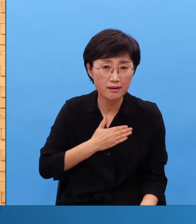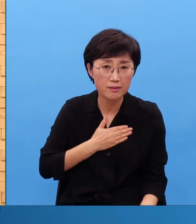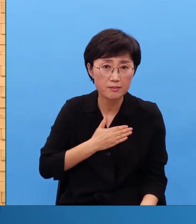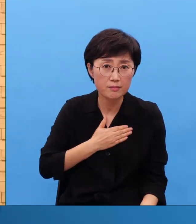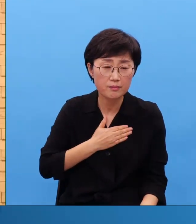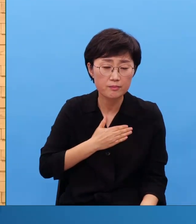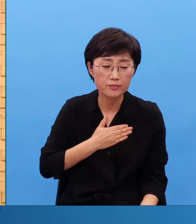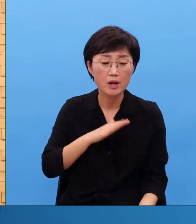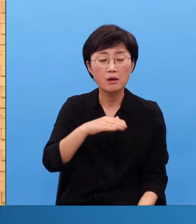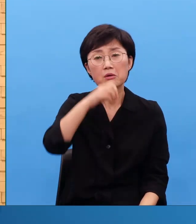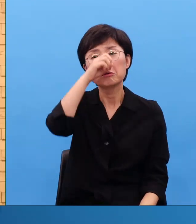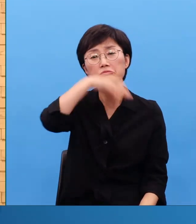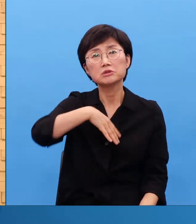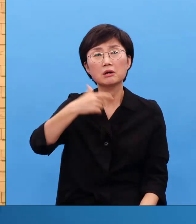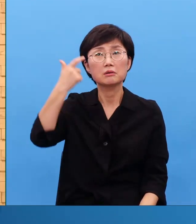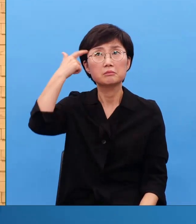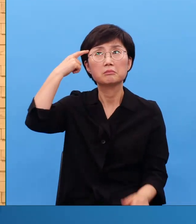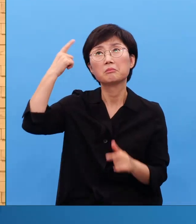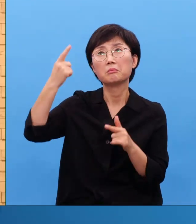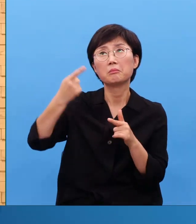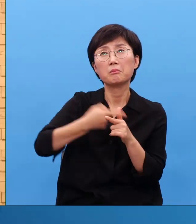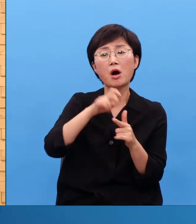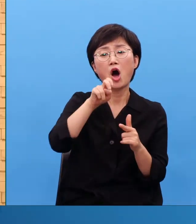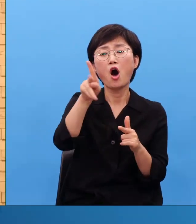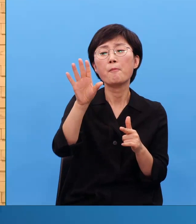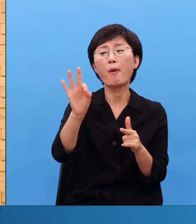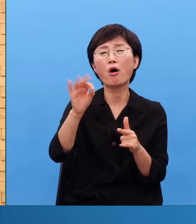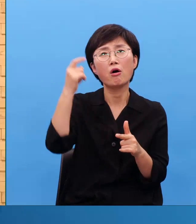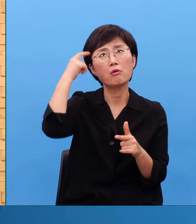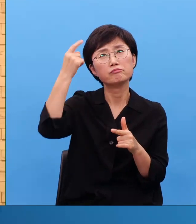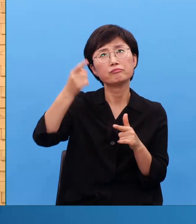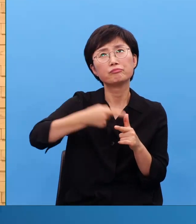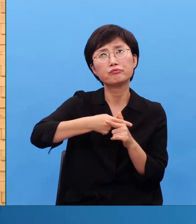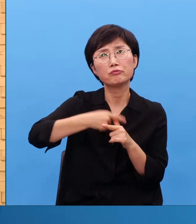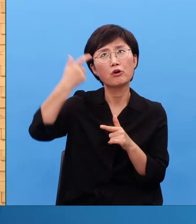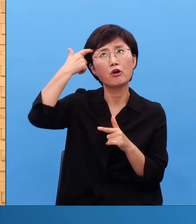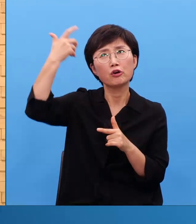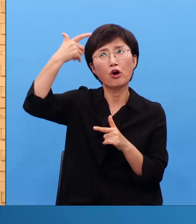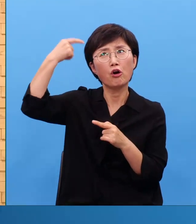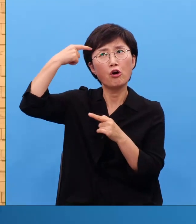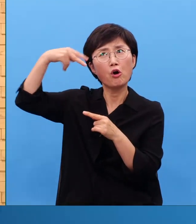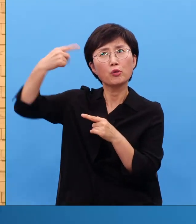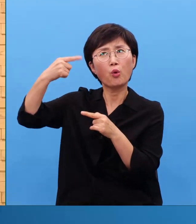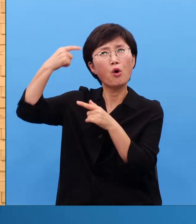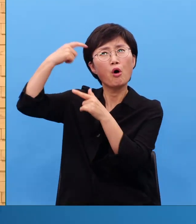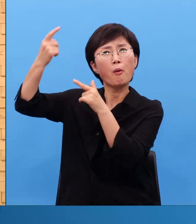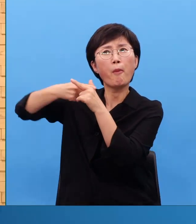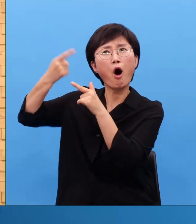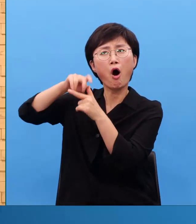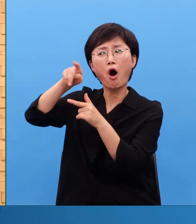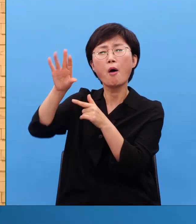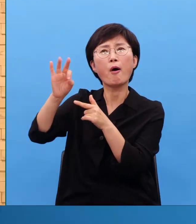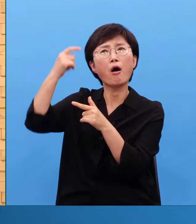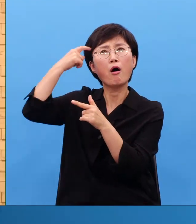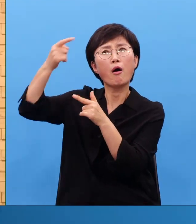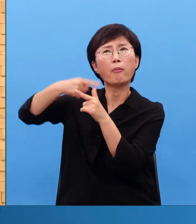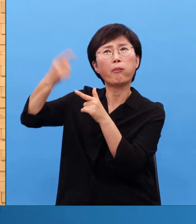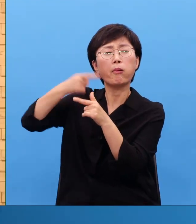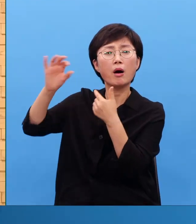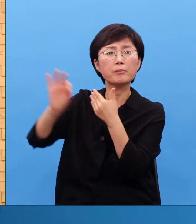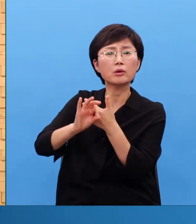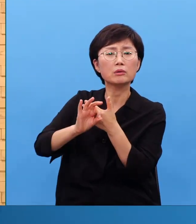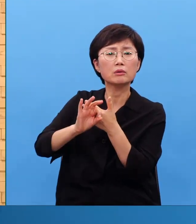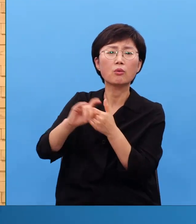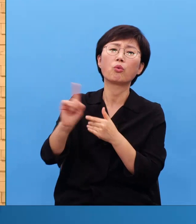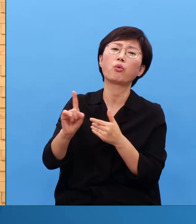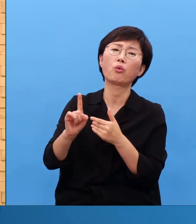속에 멍한 게 잠기 불만. And you don't really know the 어떡하겠어요? meaning of this. And so if you're just 어쩔 수 없어요. dumbfounded and you're living like that, it will be 여러분 지금 imprinted in your 생각하고 brain 있는 as 말하는 거 well.